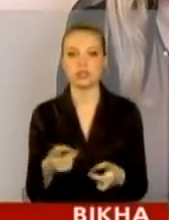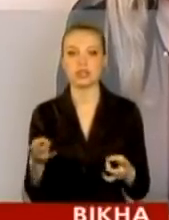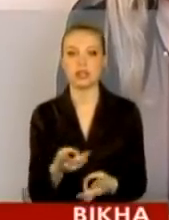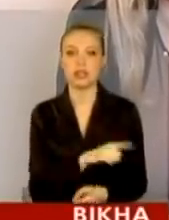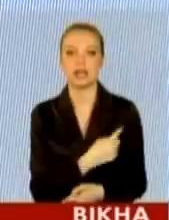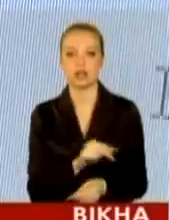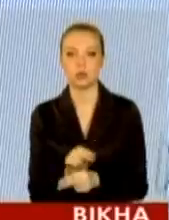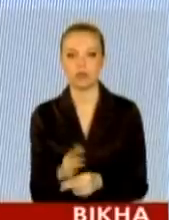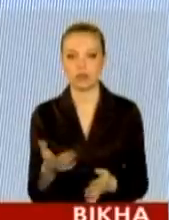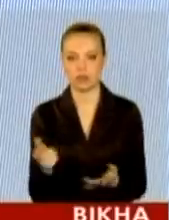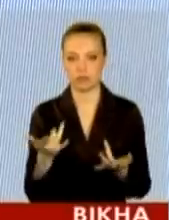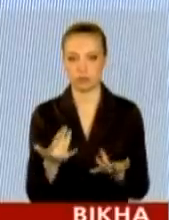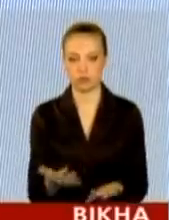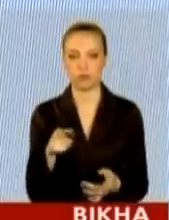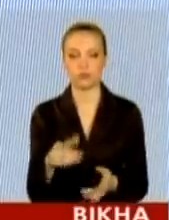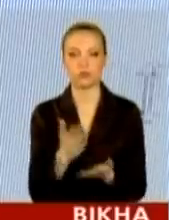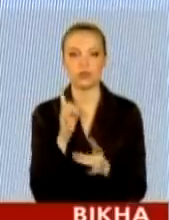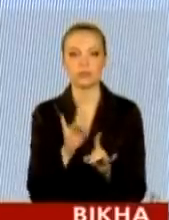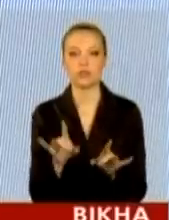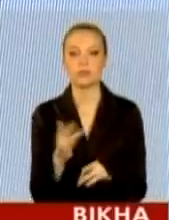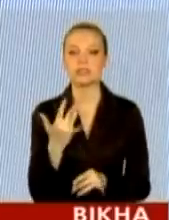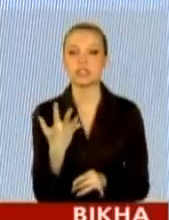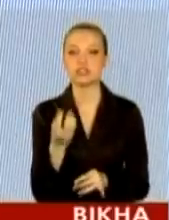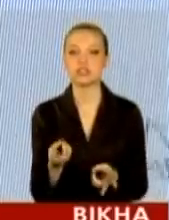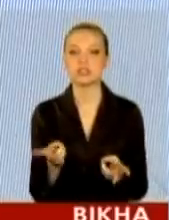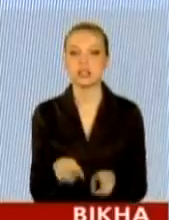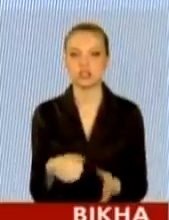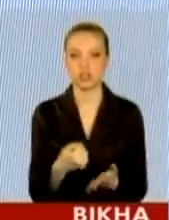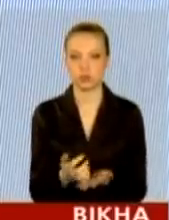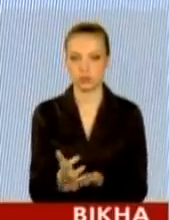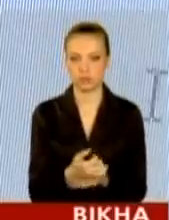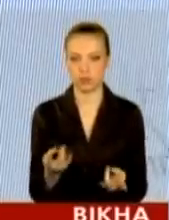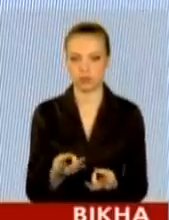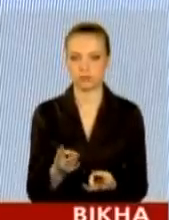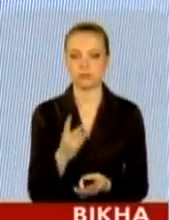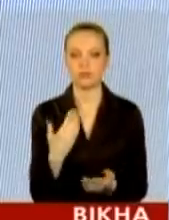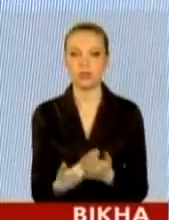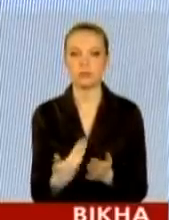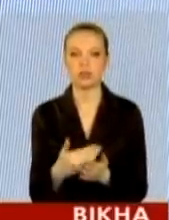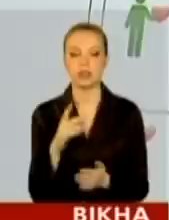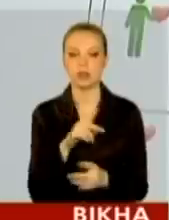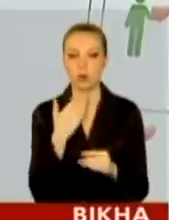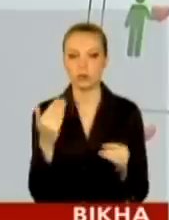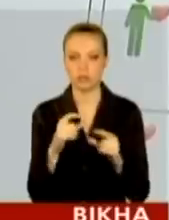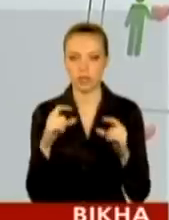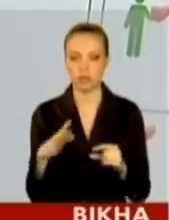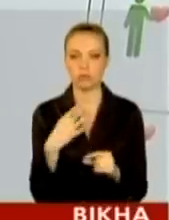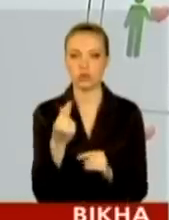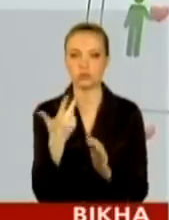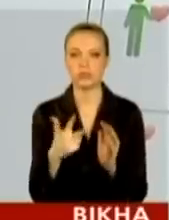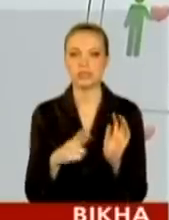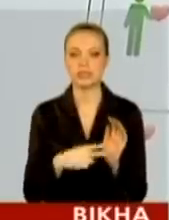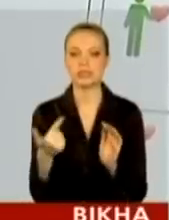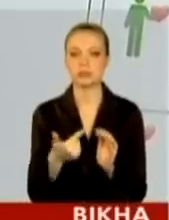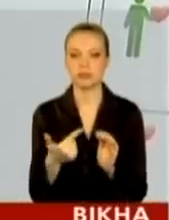він потребує. Тут же і інформація, скільки ще залишилося дозбирати. Кожна, наприклад, транзакція, остання була сума 37